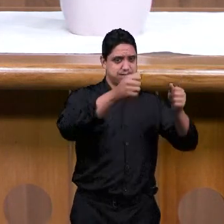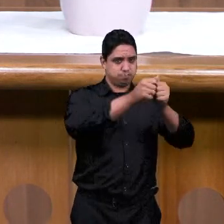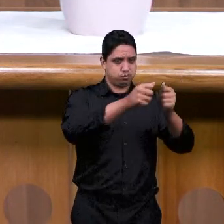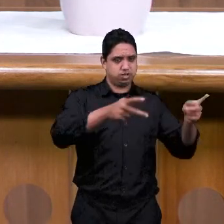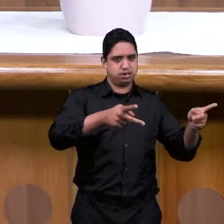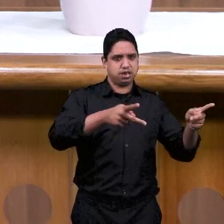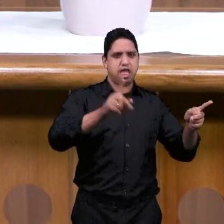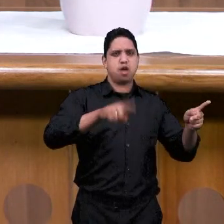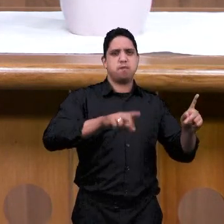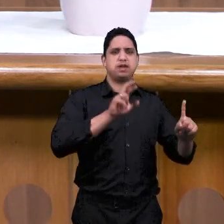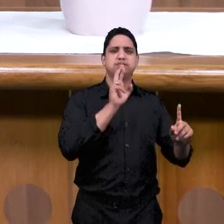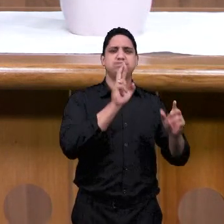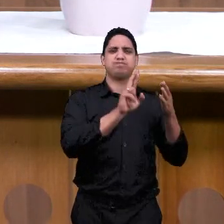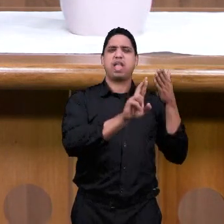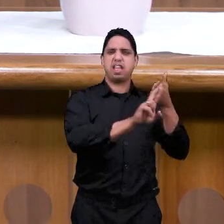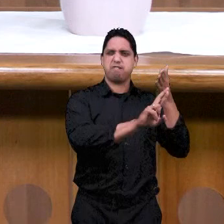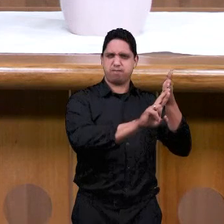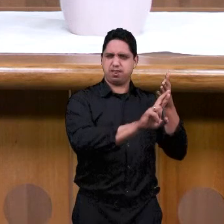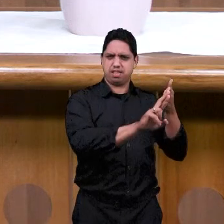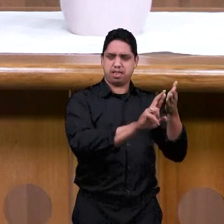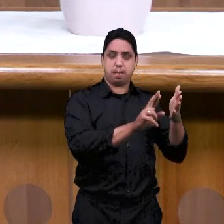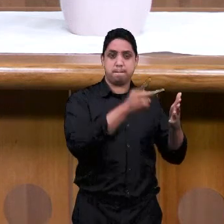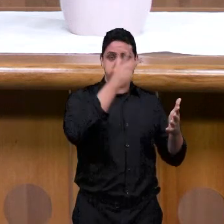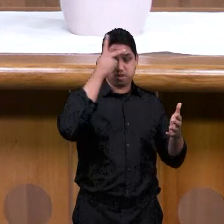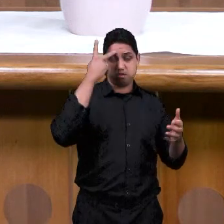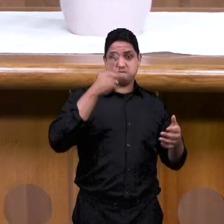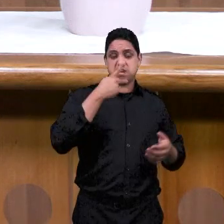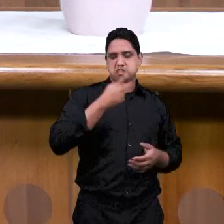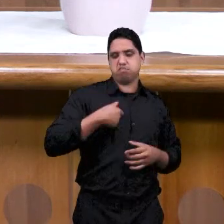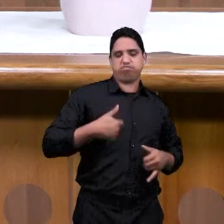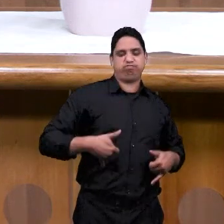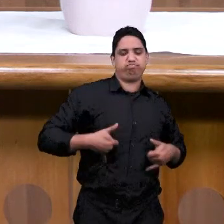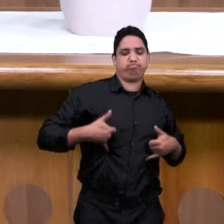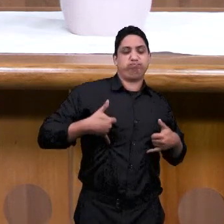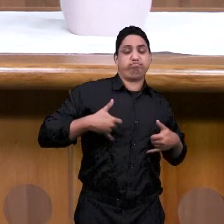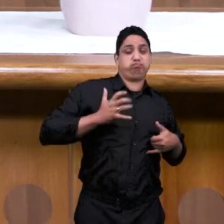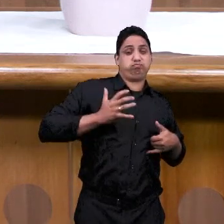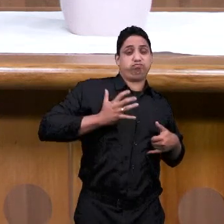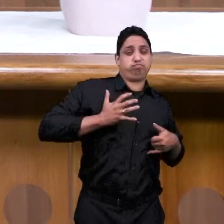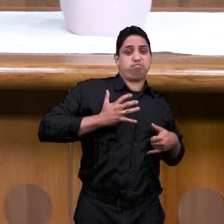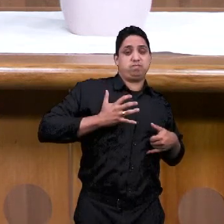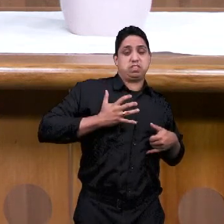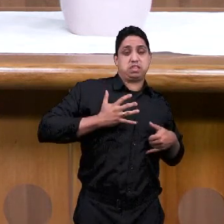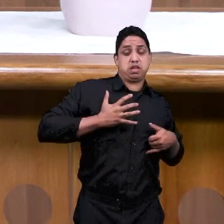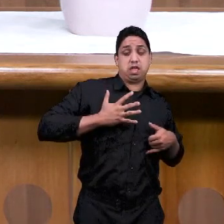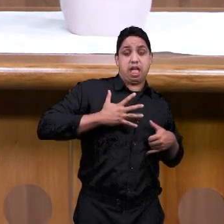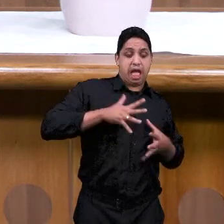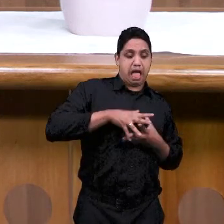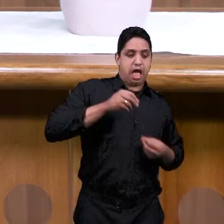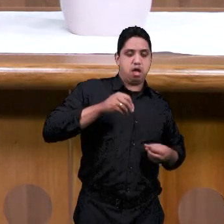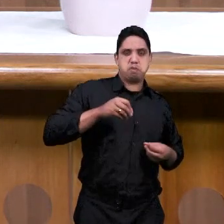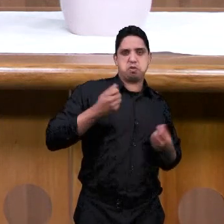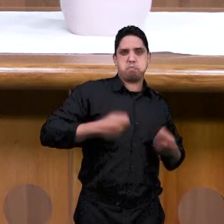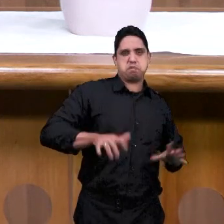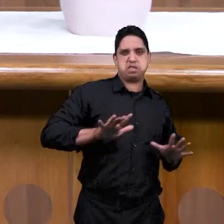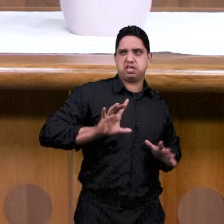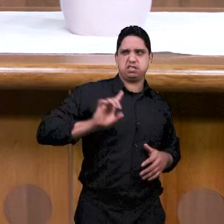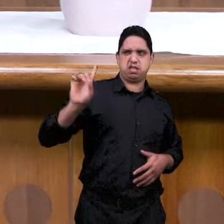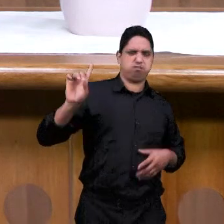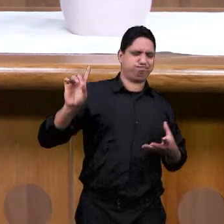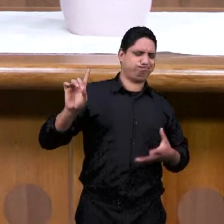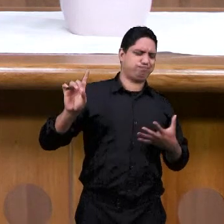d'Apocalypse. C'est-à-dire, c'est la référence à ceux qui se sentent enrichis spirituellement, donc n'ont plus besoin de